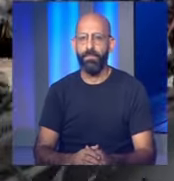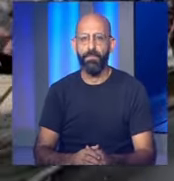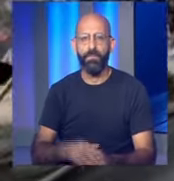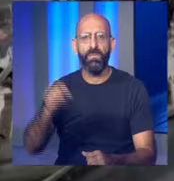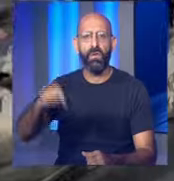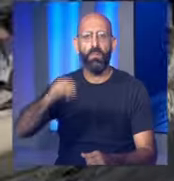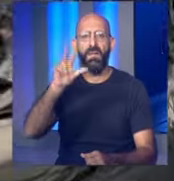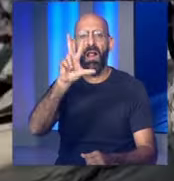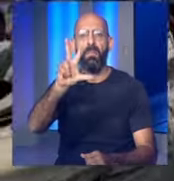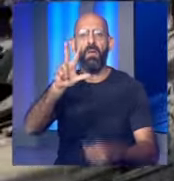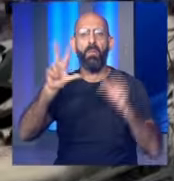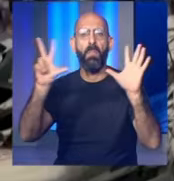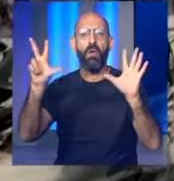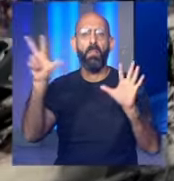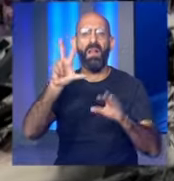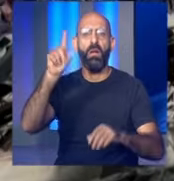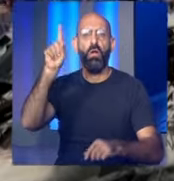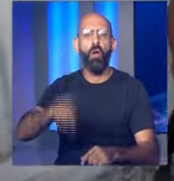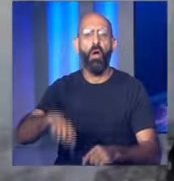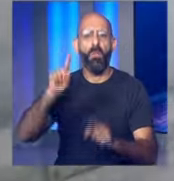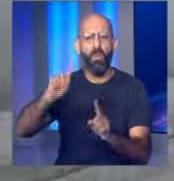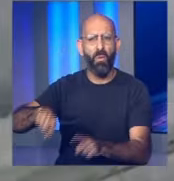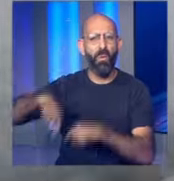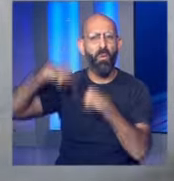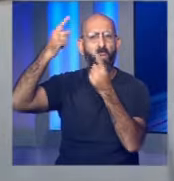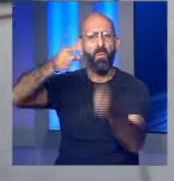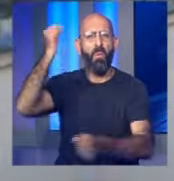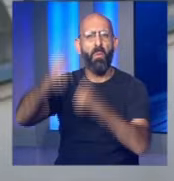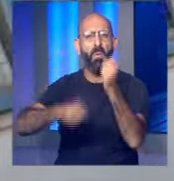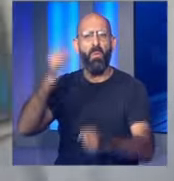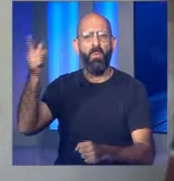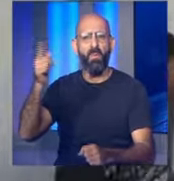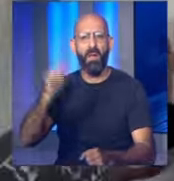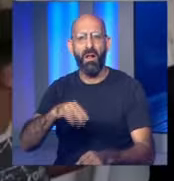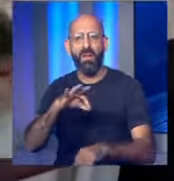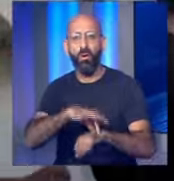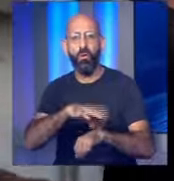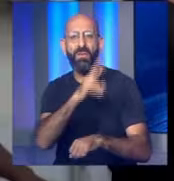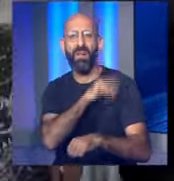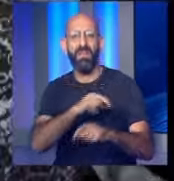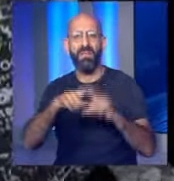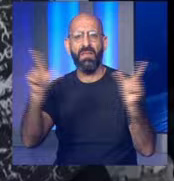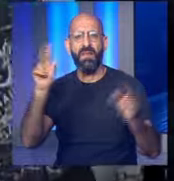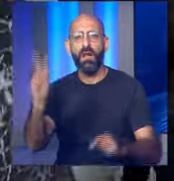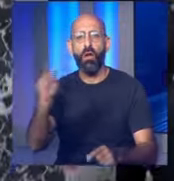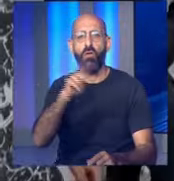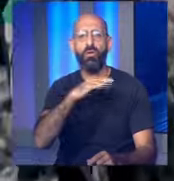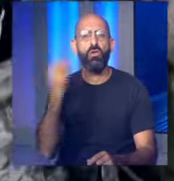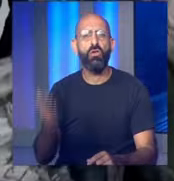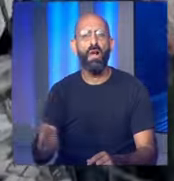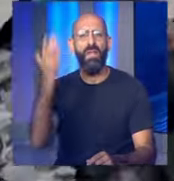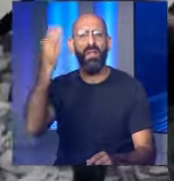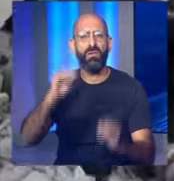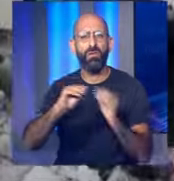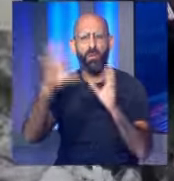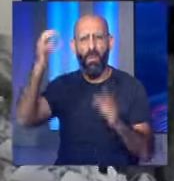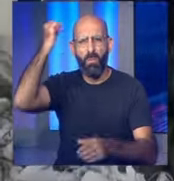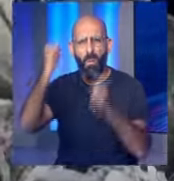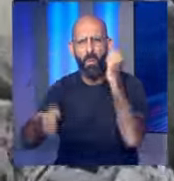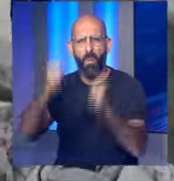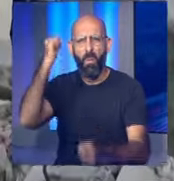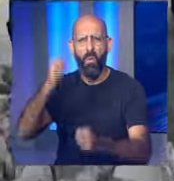في اليوم 388 من العدوان الإسرائيلي على غزة أعلنت مصادر طبية فلسطينية عن استشهاد 22 فلسطينيا في غارات